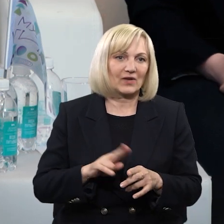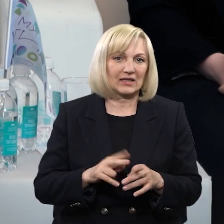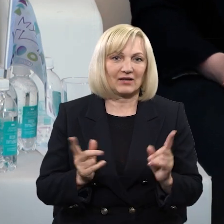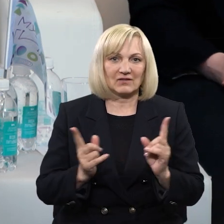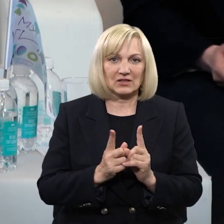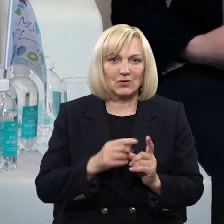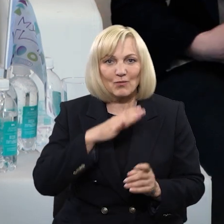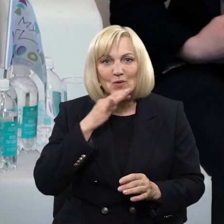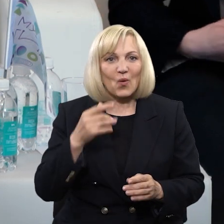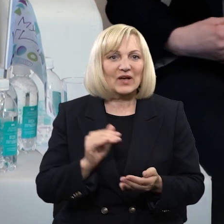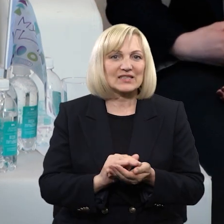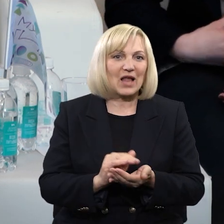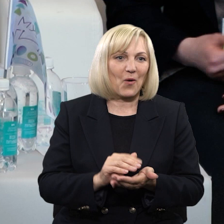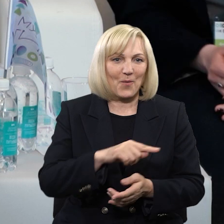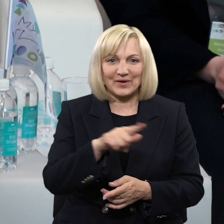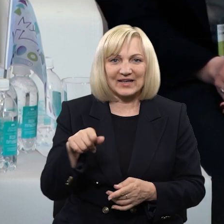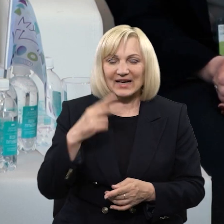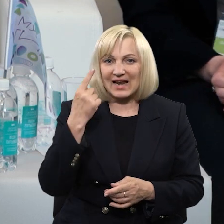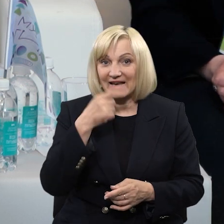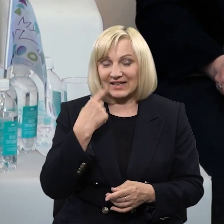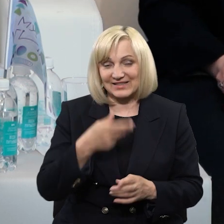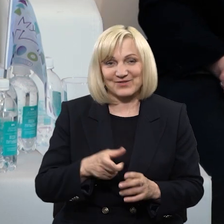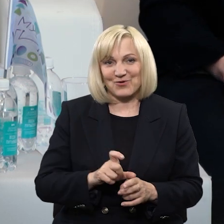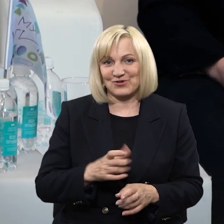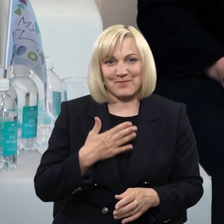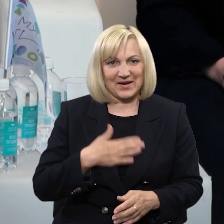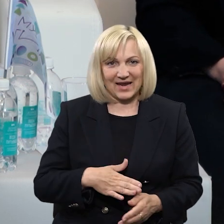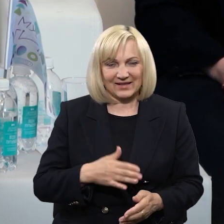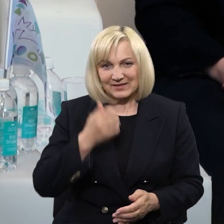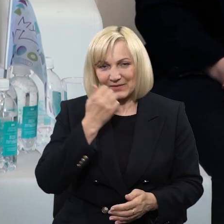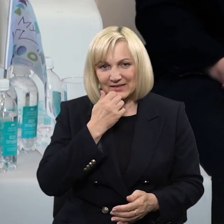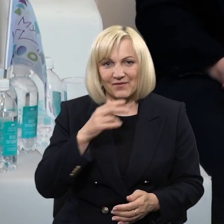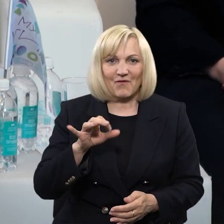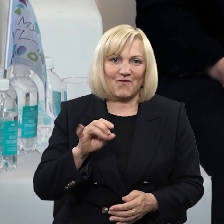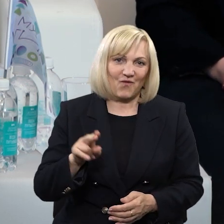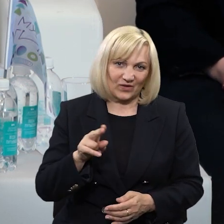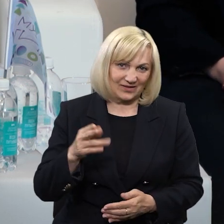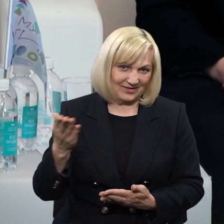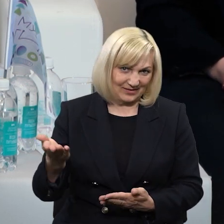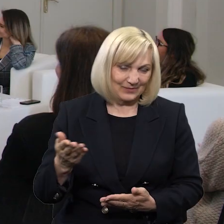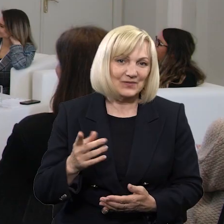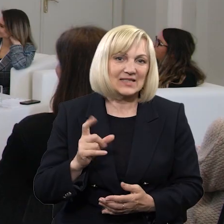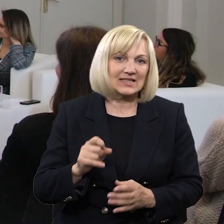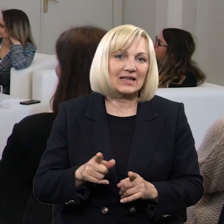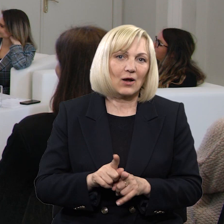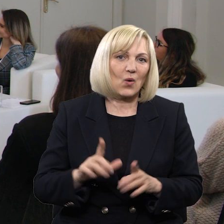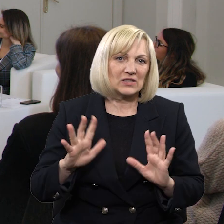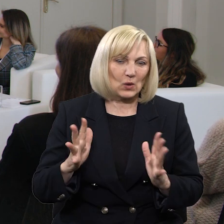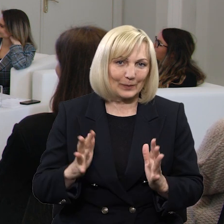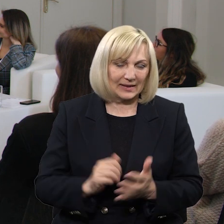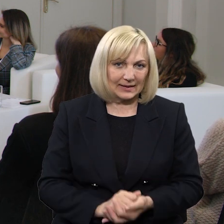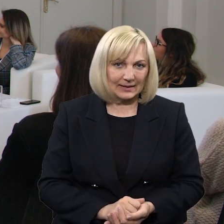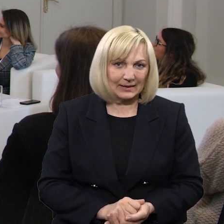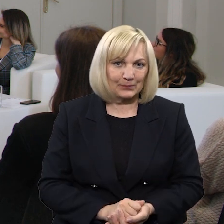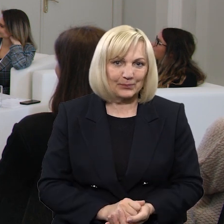участие в этой встрече очень много знакомых лиц это очень приятно Спасибо большое фонда Потанина за это событие